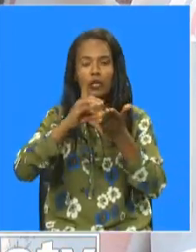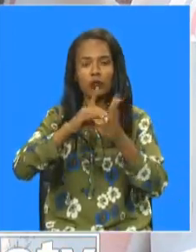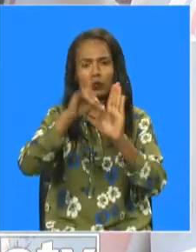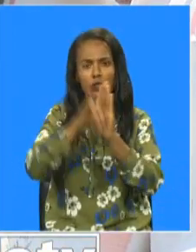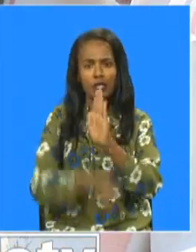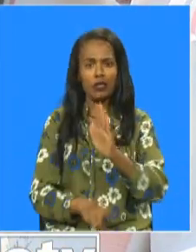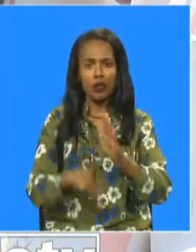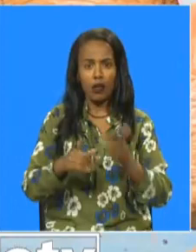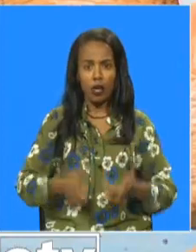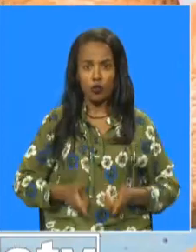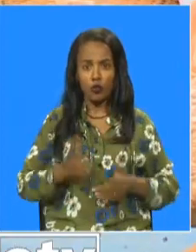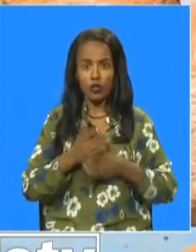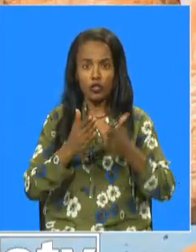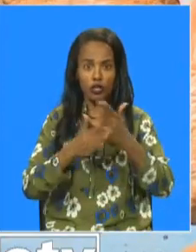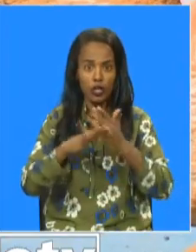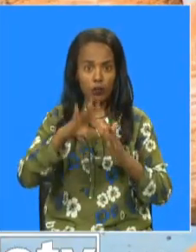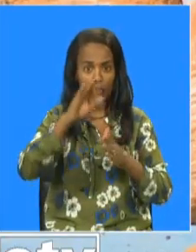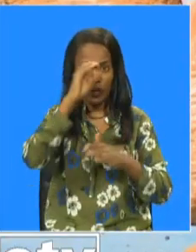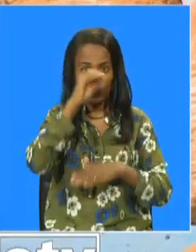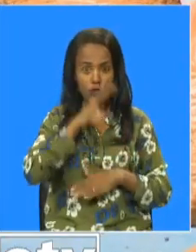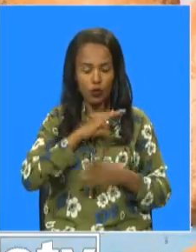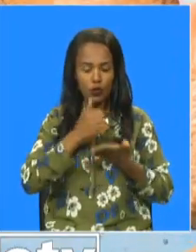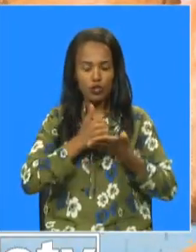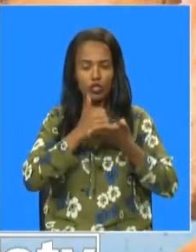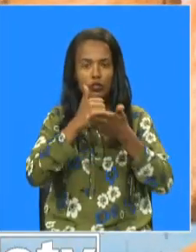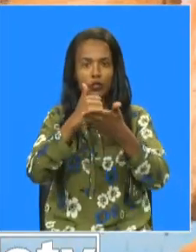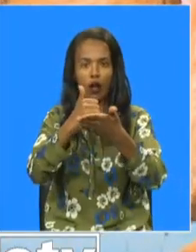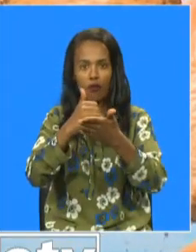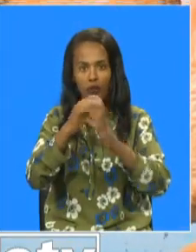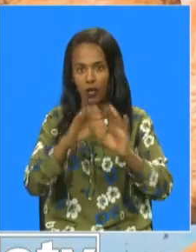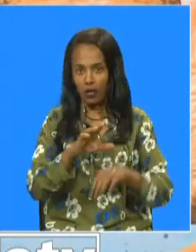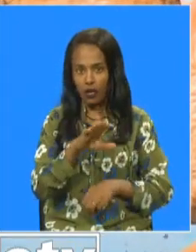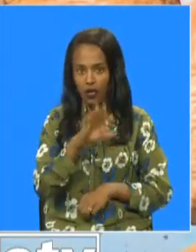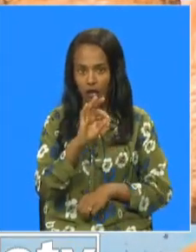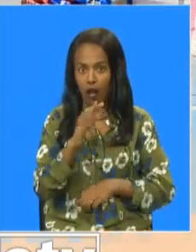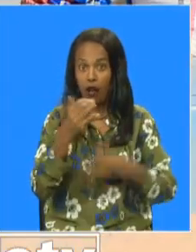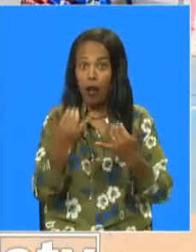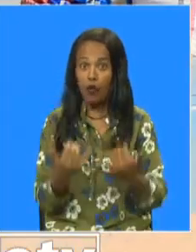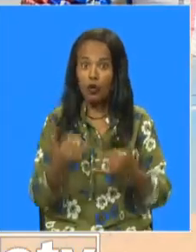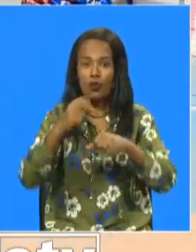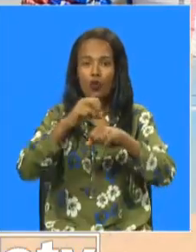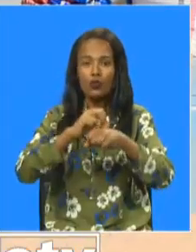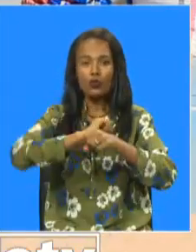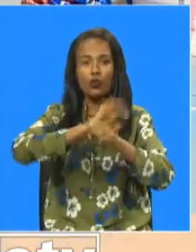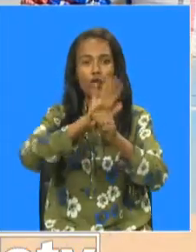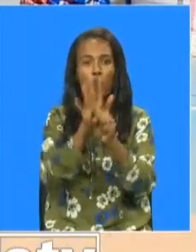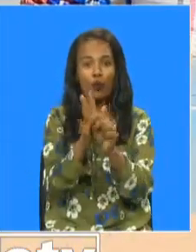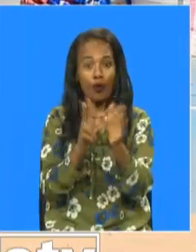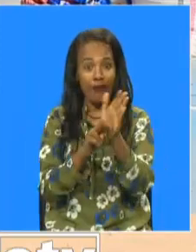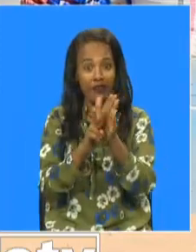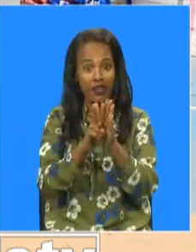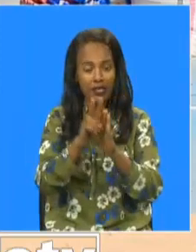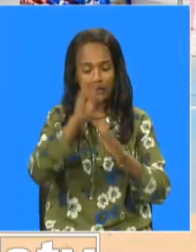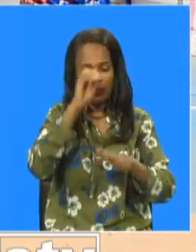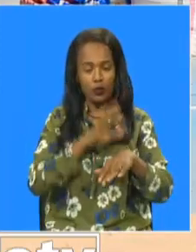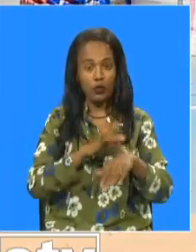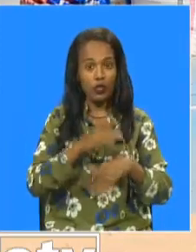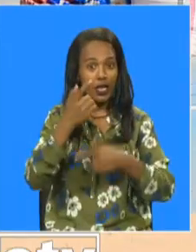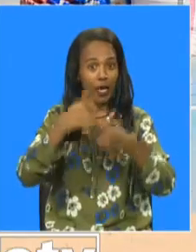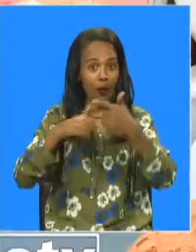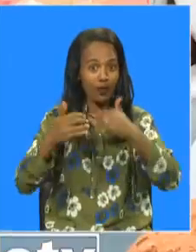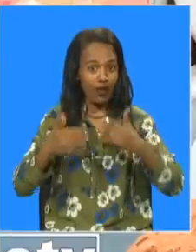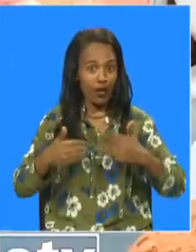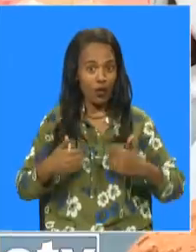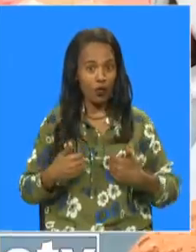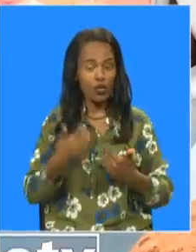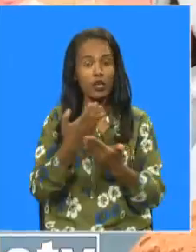በዝቅተኛ የኑሮ ደረጃ ላይ ለሚገኙ ሰዎች ድጋፍ እያደረገ ይገኛል። አሁን ደግሞ ወቅቱ የኮሮና ቫይረስ ወረርሽኝ በሰዎች ላይ ያስከተለ